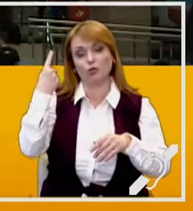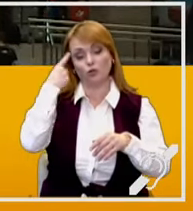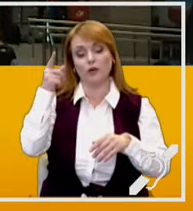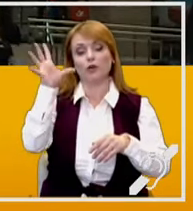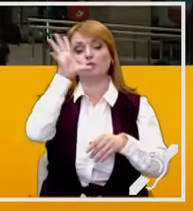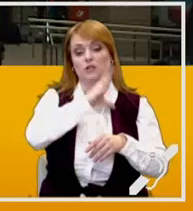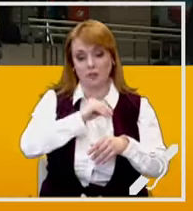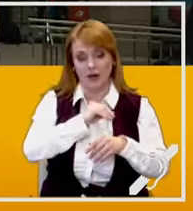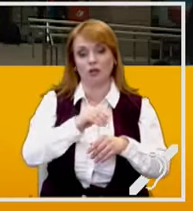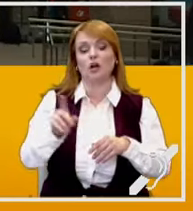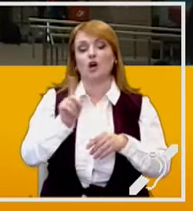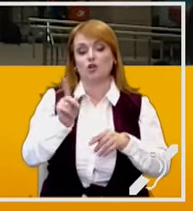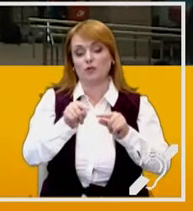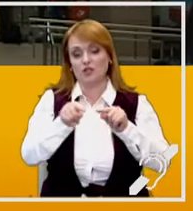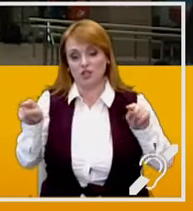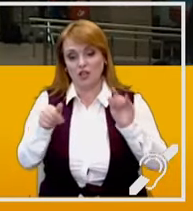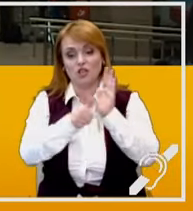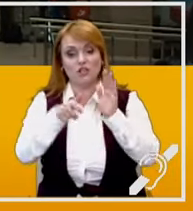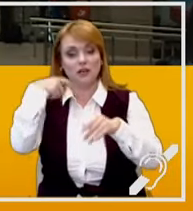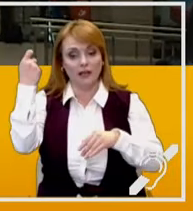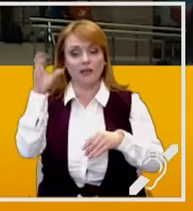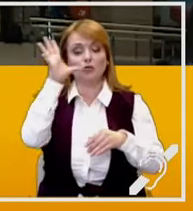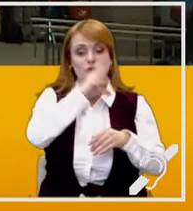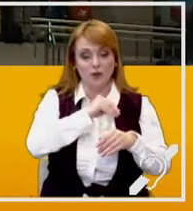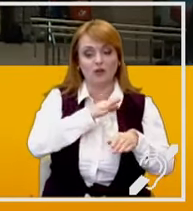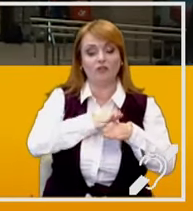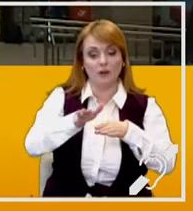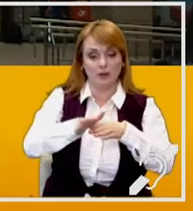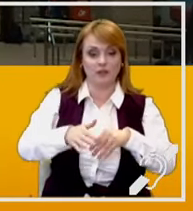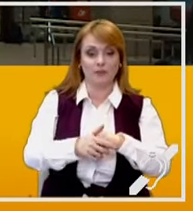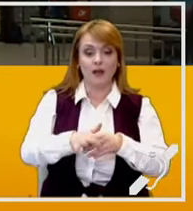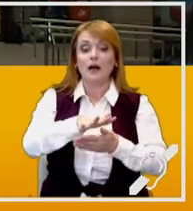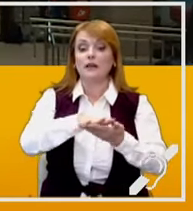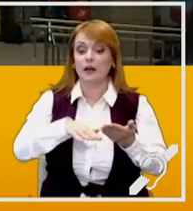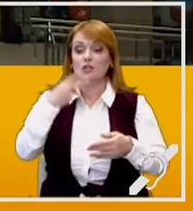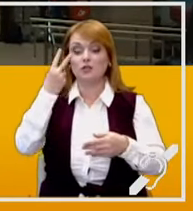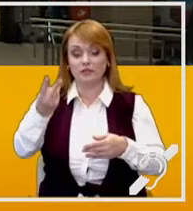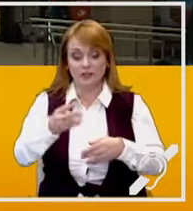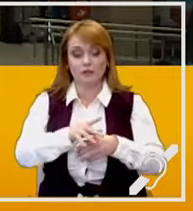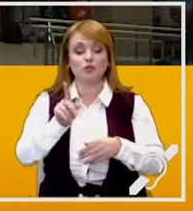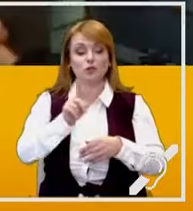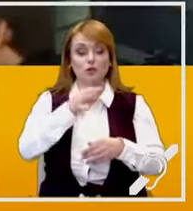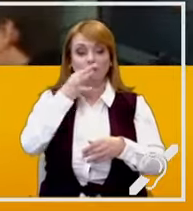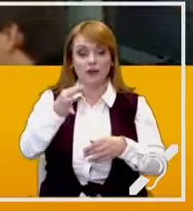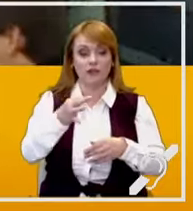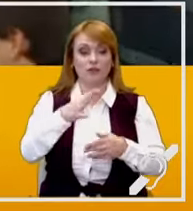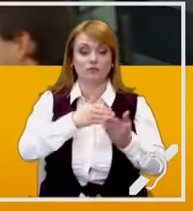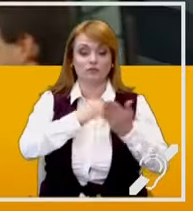membru UE. Iar în continuare vă las să ascultați declarațiile oficialilor făcute astăzi la Bruxelles.